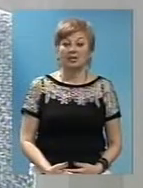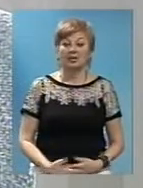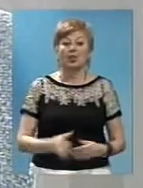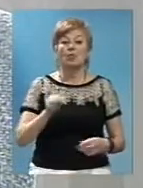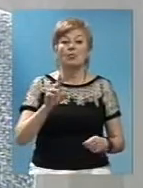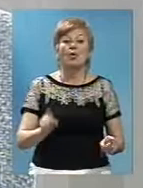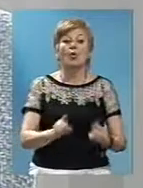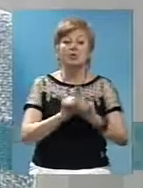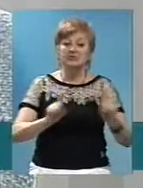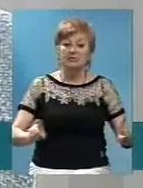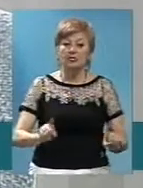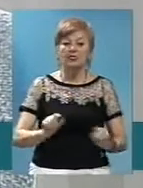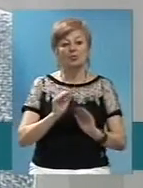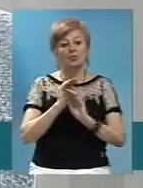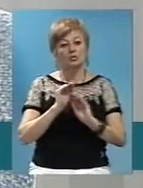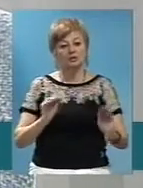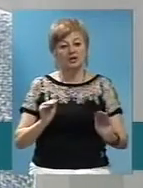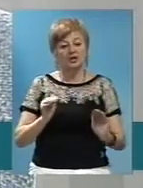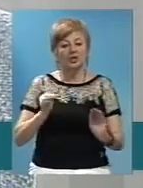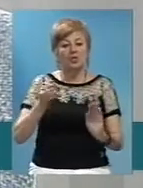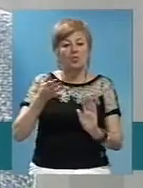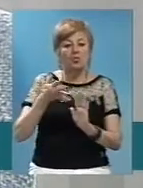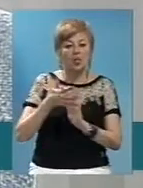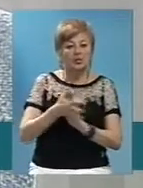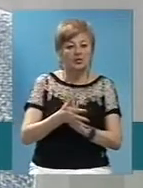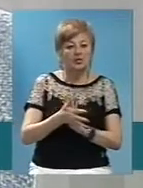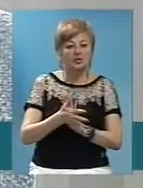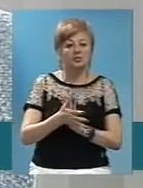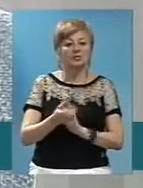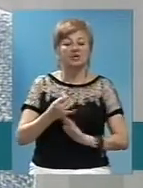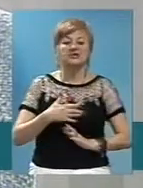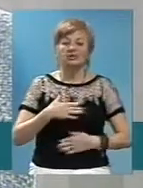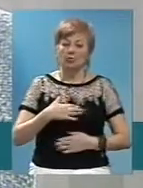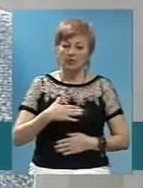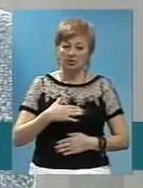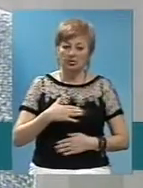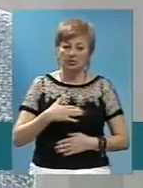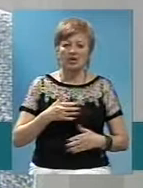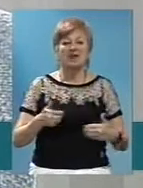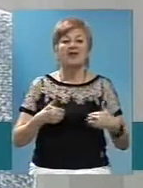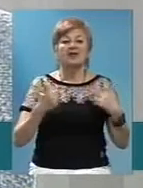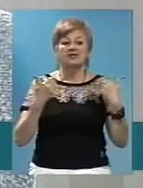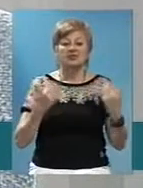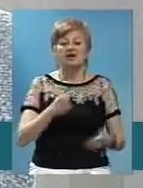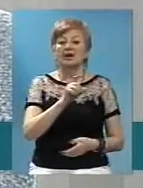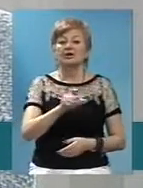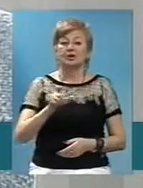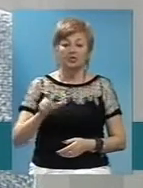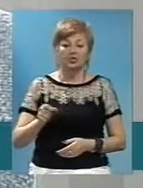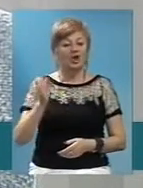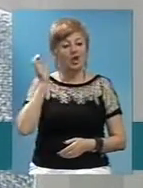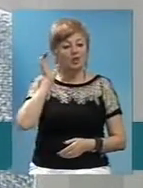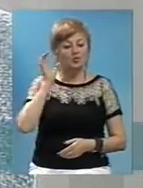по-особливому тихо, проникливо і задумливо. Вітаємо глядачів і